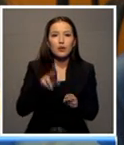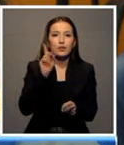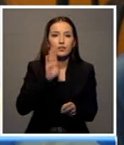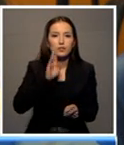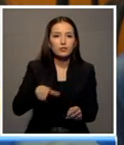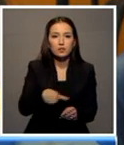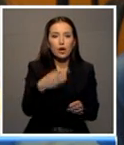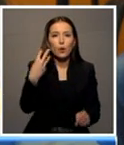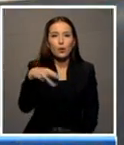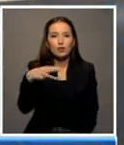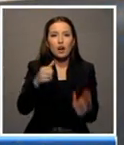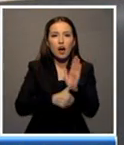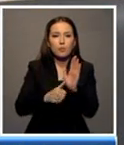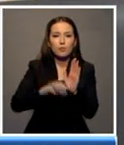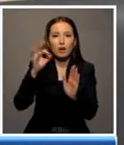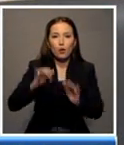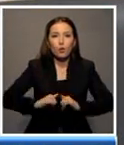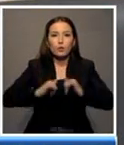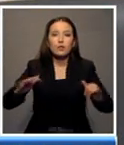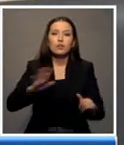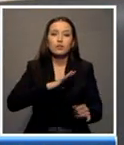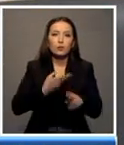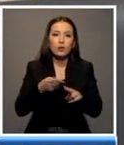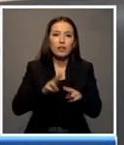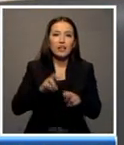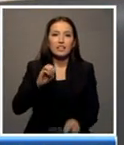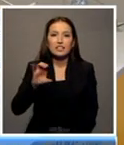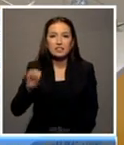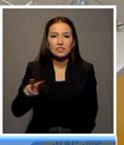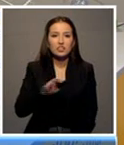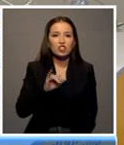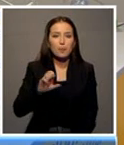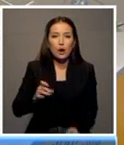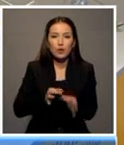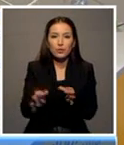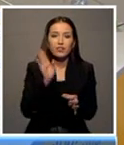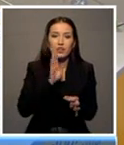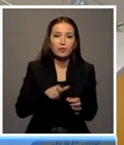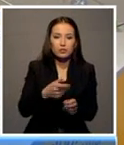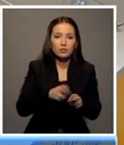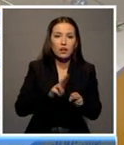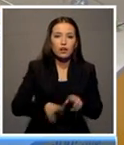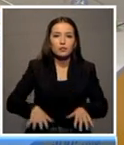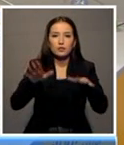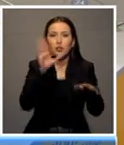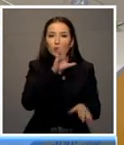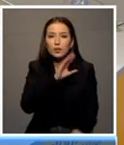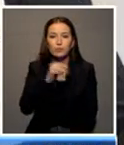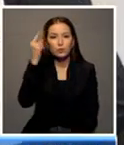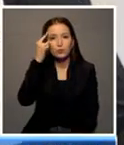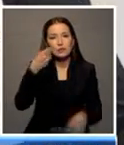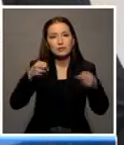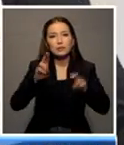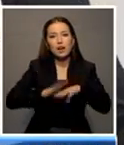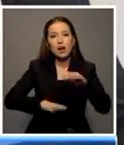нормадан 30-60%-ға дейін артып отыр. Сондықтан Есіл, Жабай, Халықтан өзендерінде су тасқыны болуы мүмкін дейді мамандар. Сондай-ақ